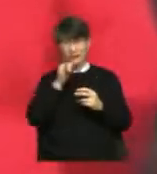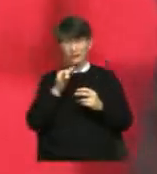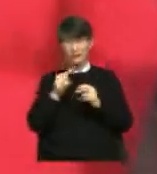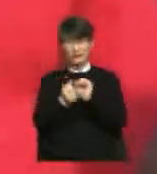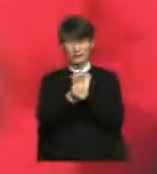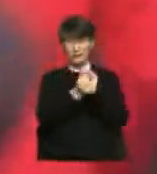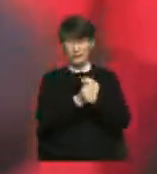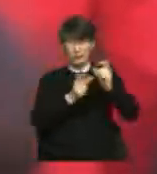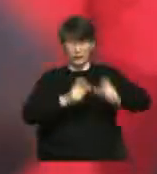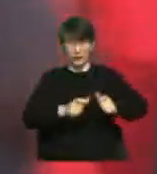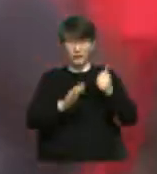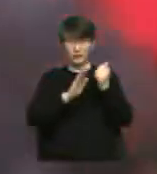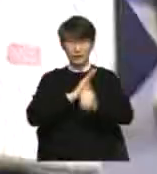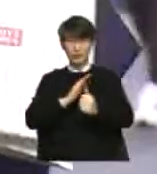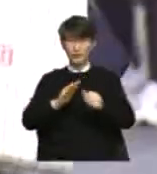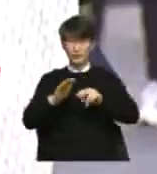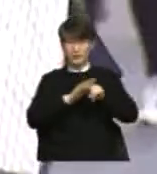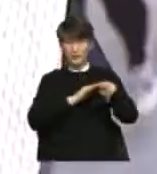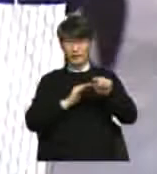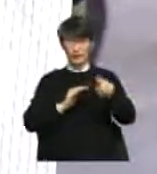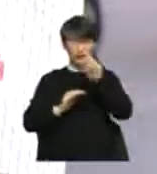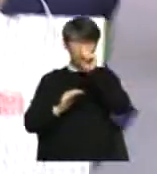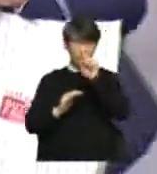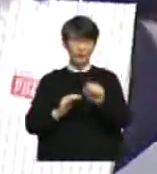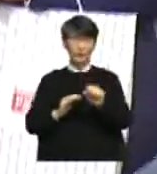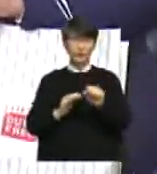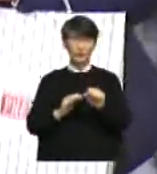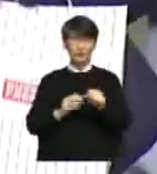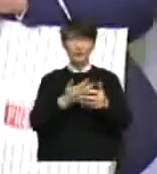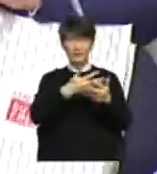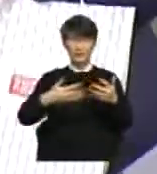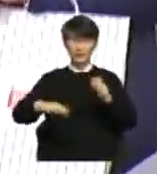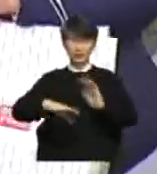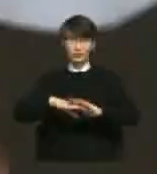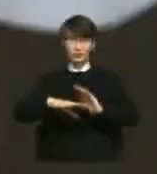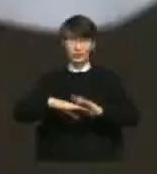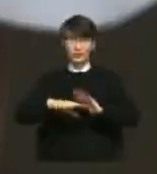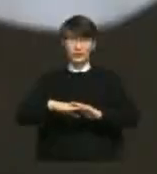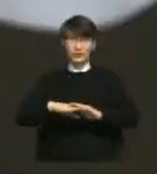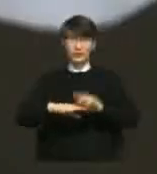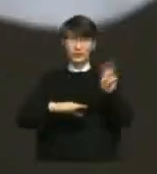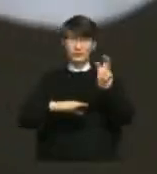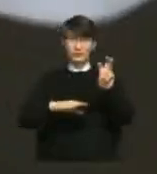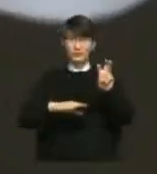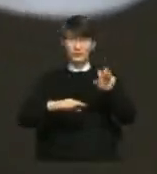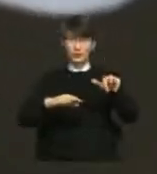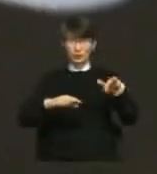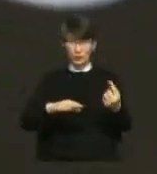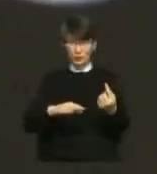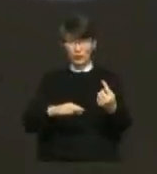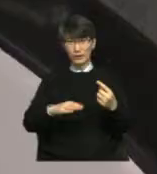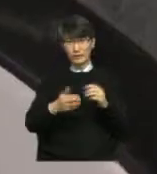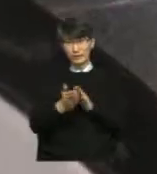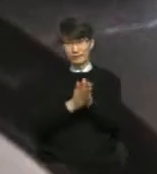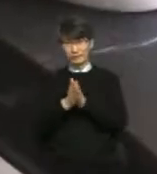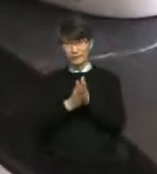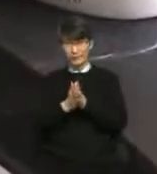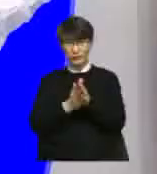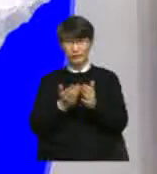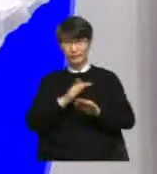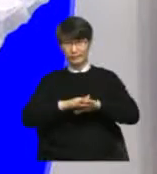위험이 있는 장소에 방문은 피하는 것이 좋고 흐르는 물에 30초 이상 손을 씻어 위생을 철저히 하는 게